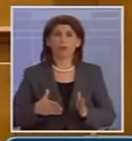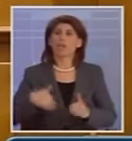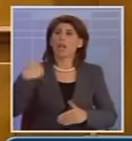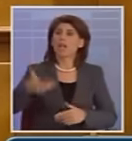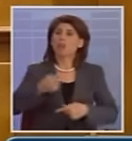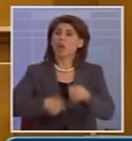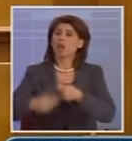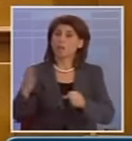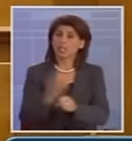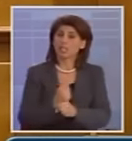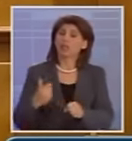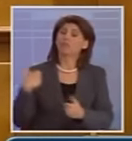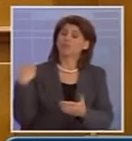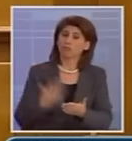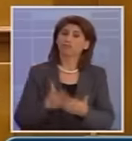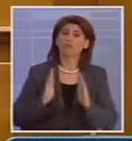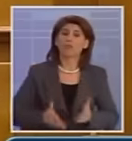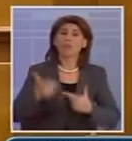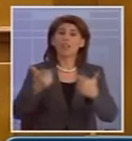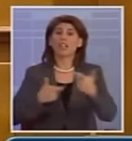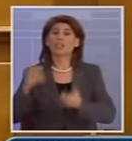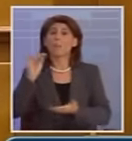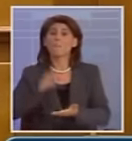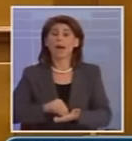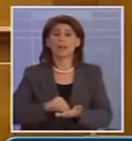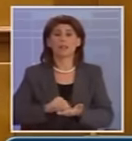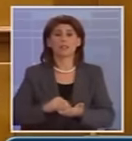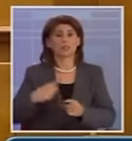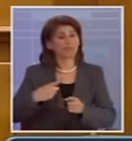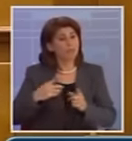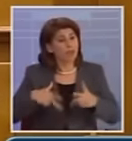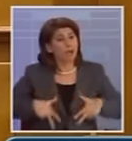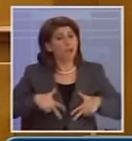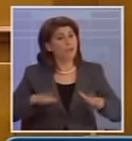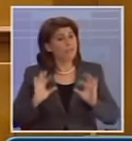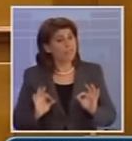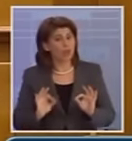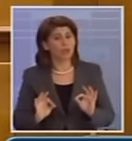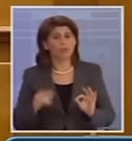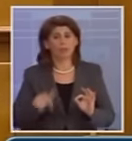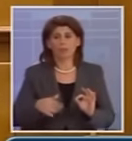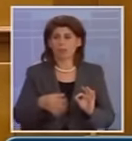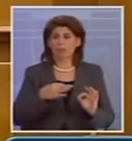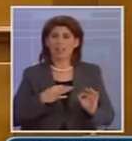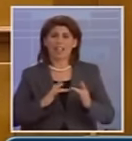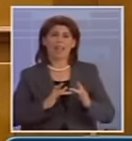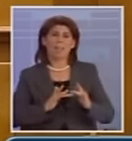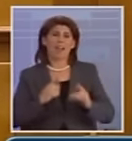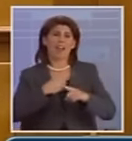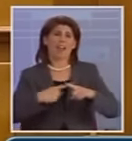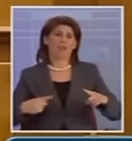αγορές, αποδείξαμε ότι μπορούμε να δανειζόμαστε ξανά ως χώρα φυσιολογική. Και τώρα μας λέτε για το email